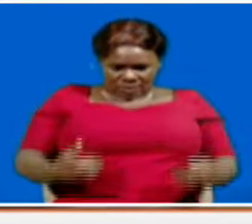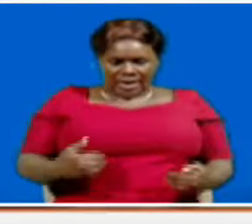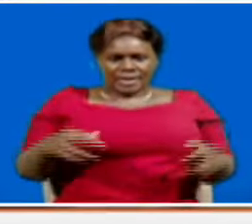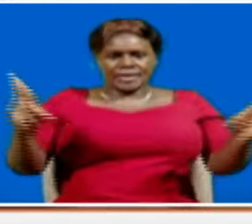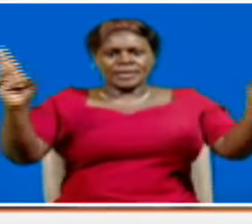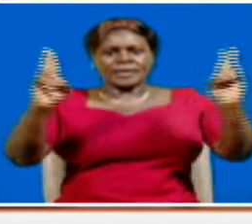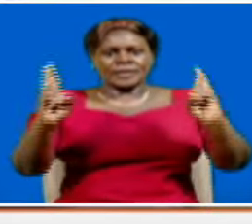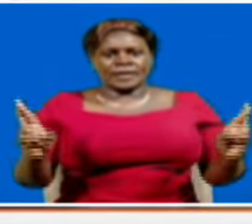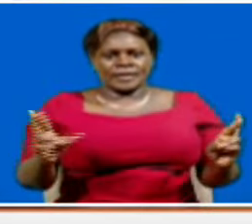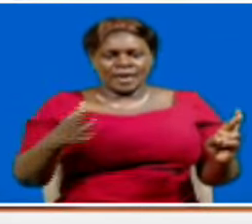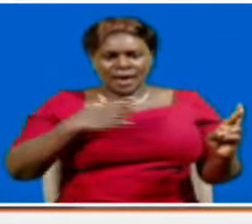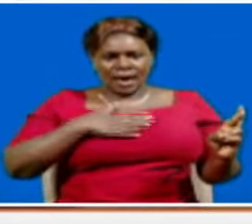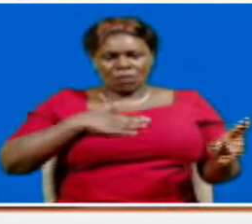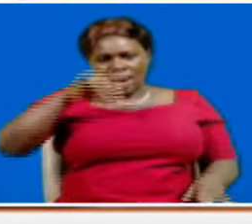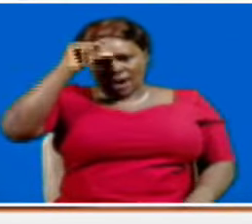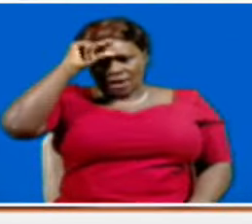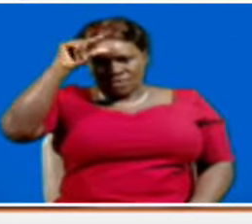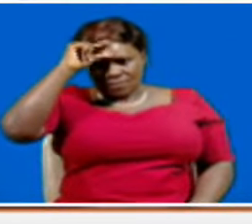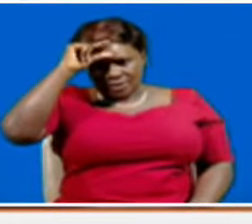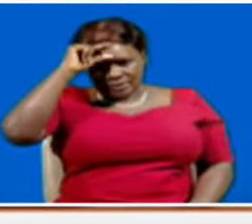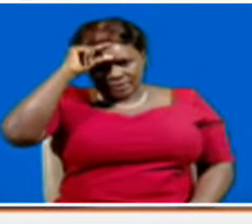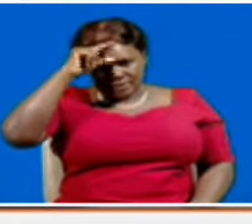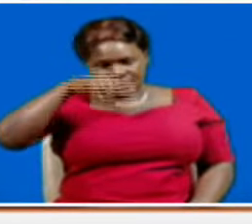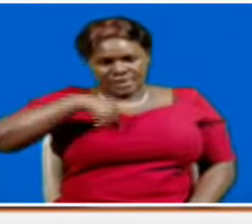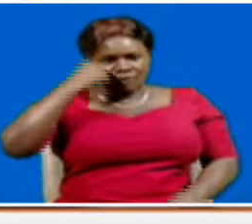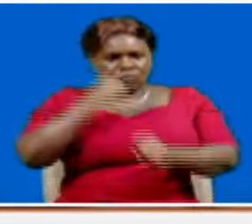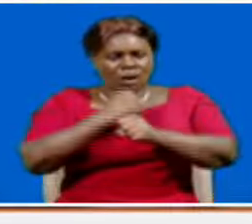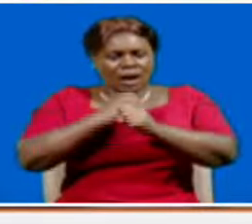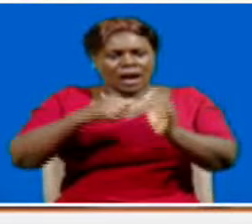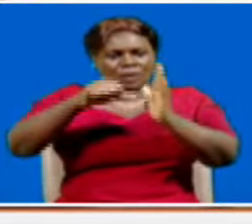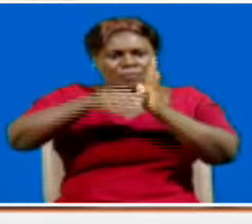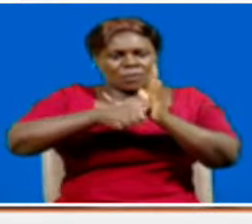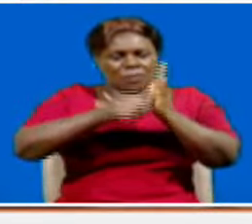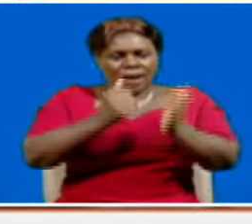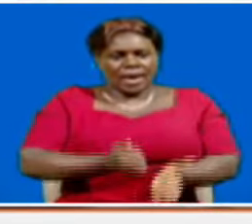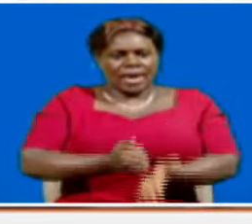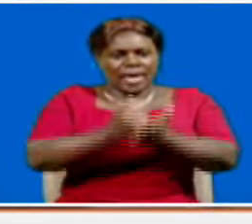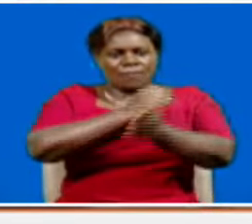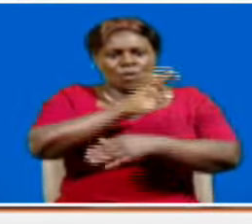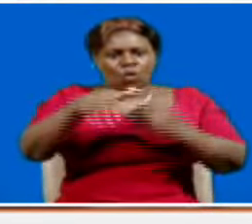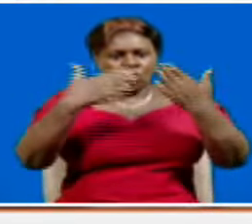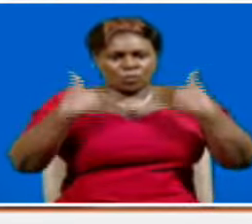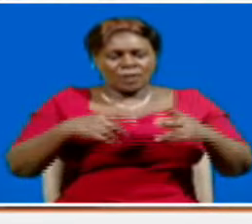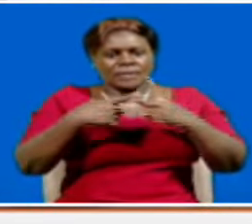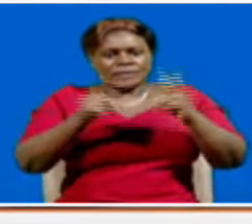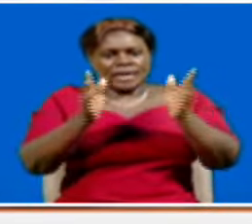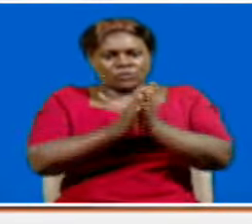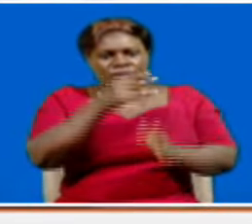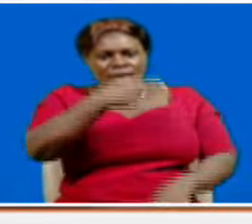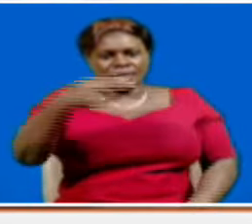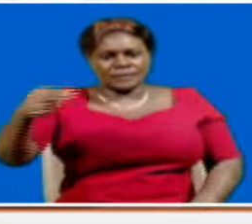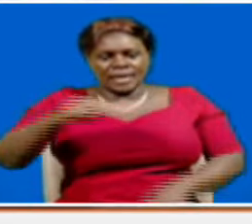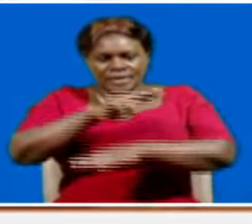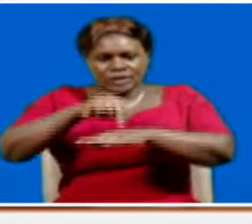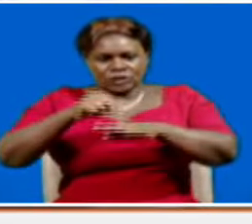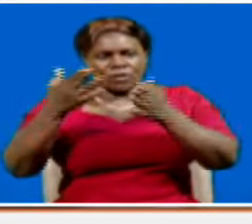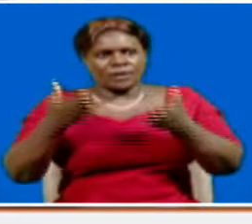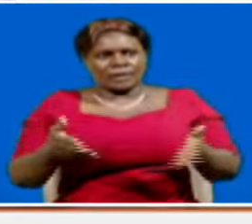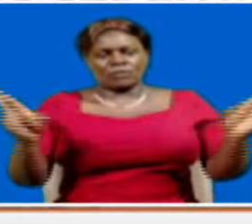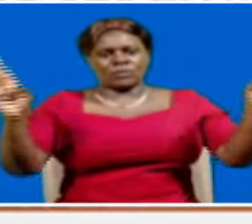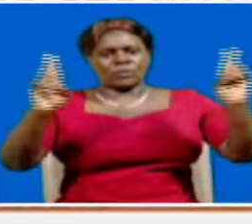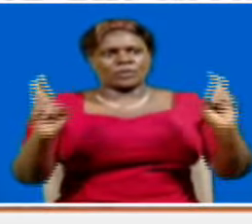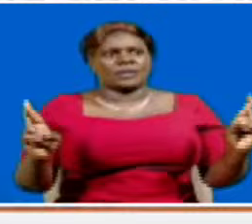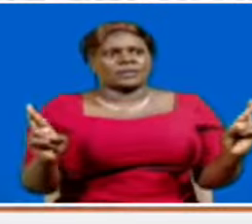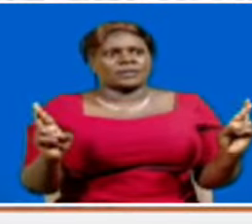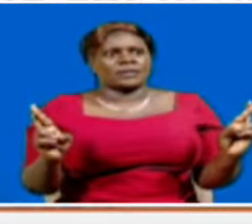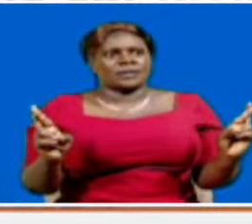kwa sababu katika serikali ya William Ruto tunafanya bidii na tunasaidia kila mtu. Tulianza na Hustler Nation na tuko tayari.